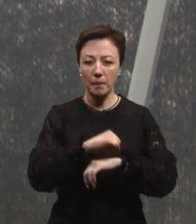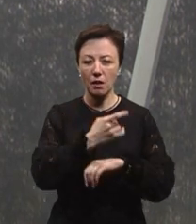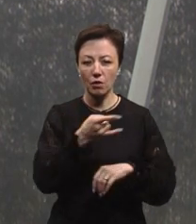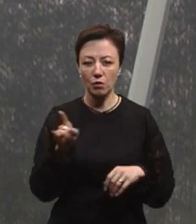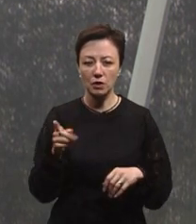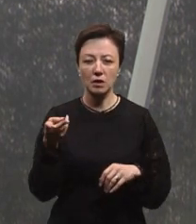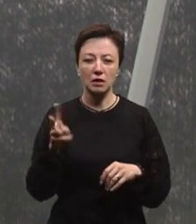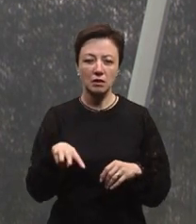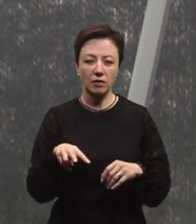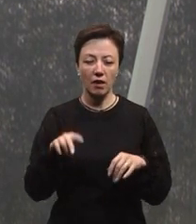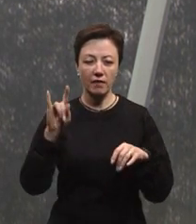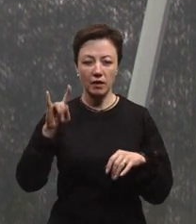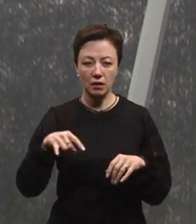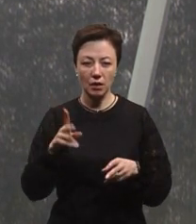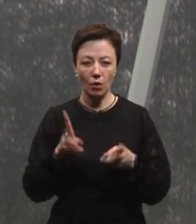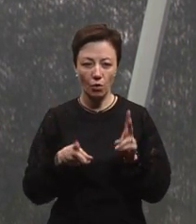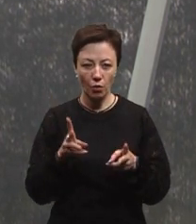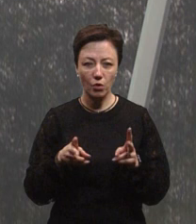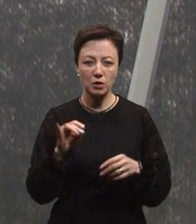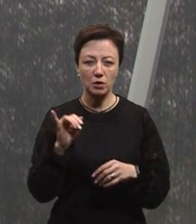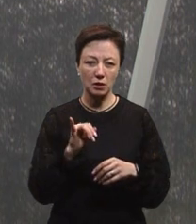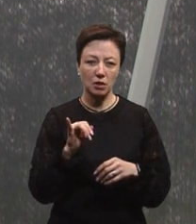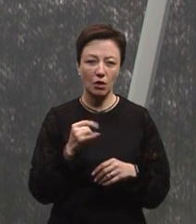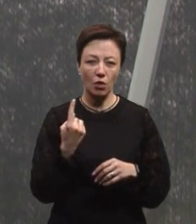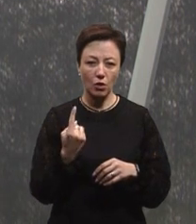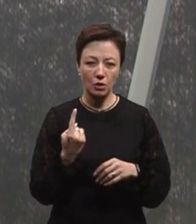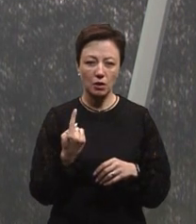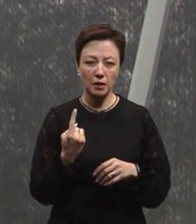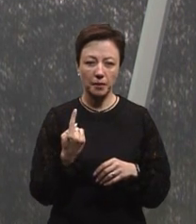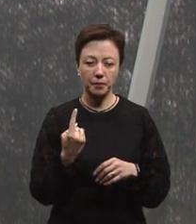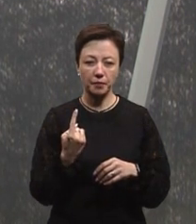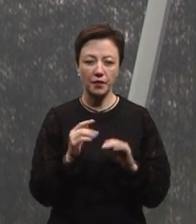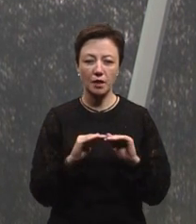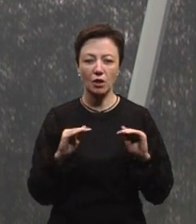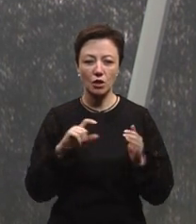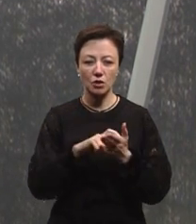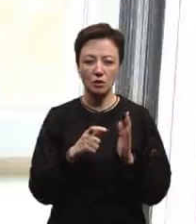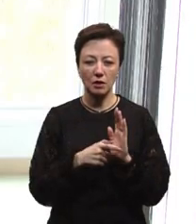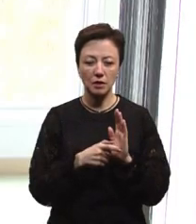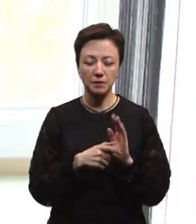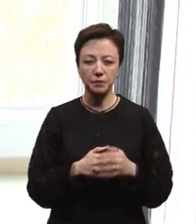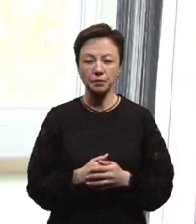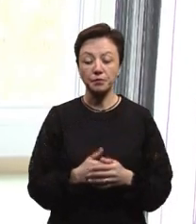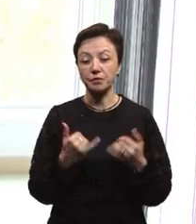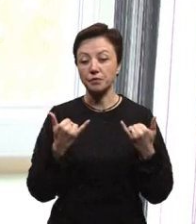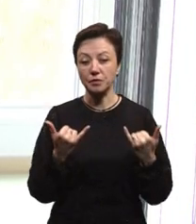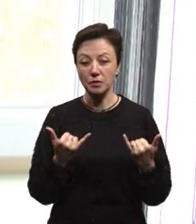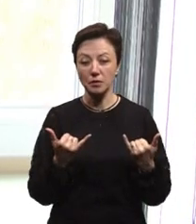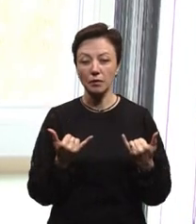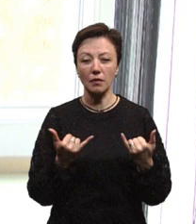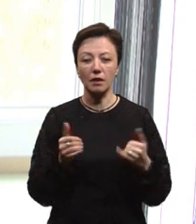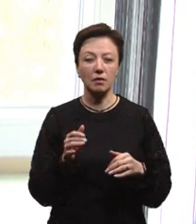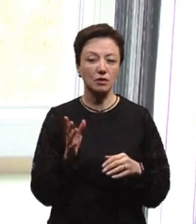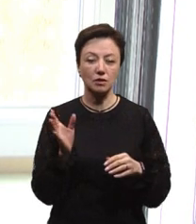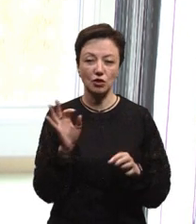два вікна кухонних і одне в дитячій одне в кімнаті на сьогоднішній момент ми